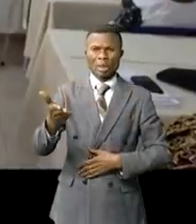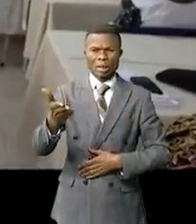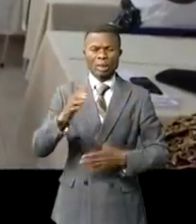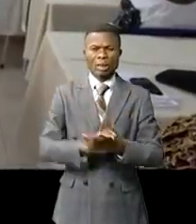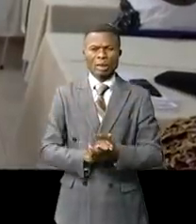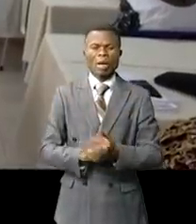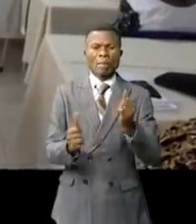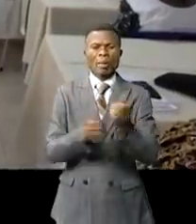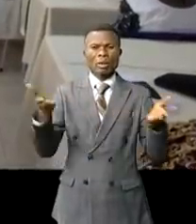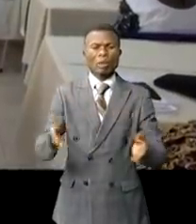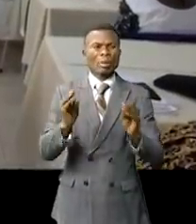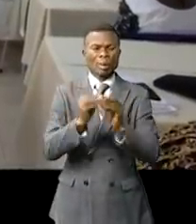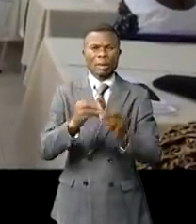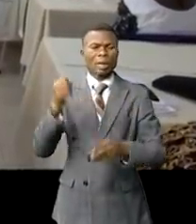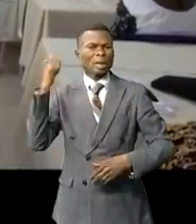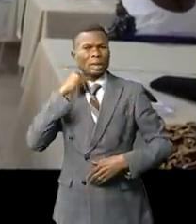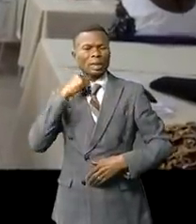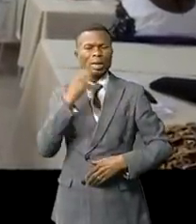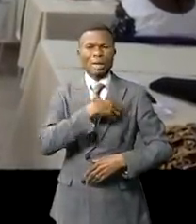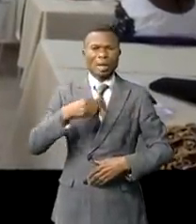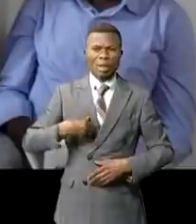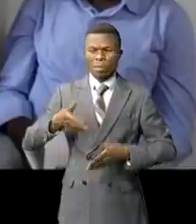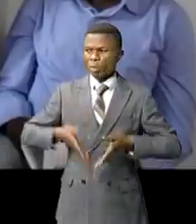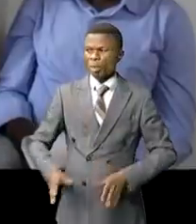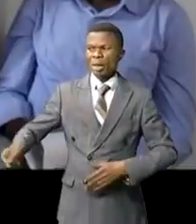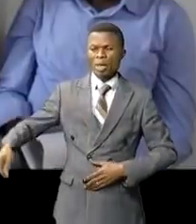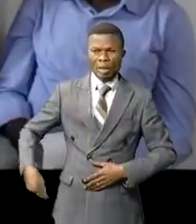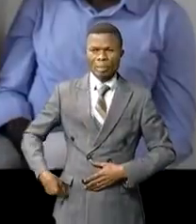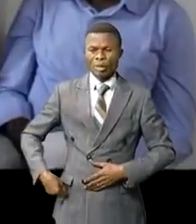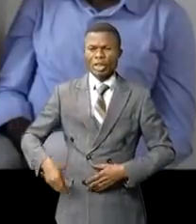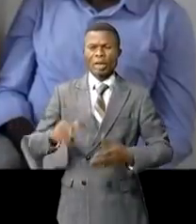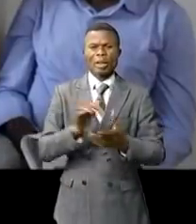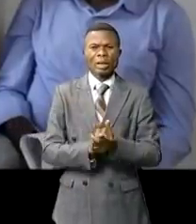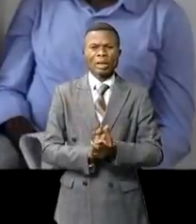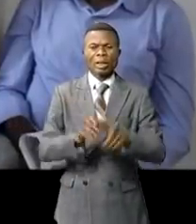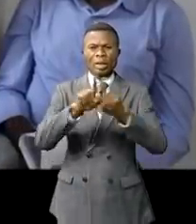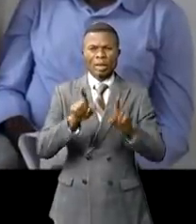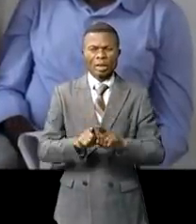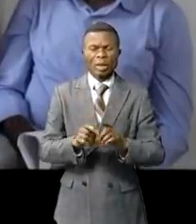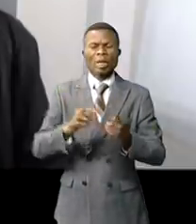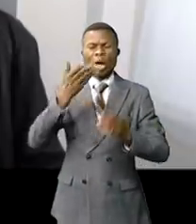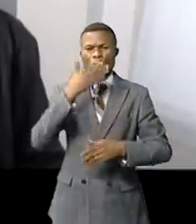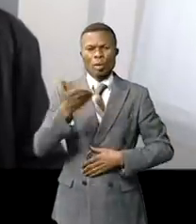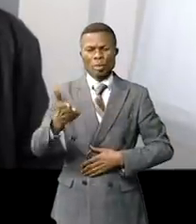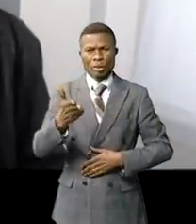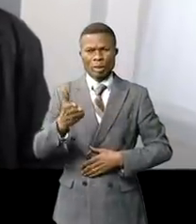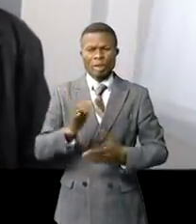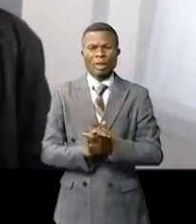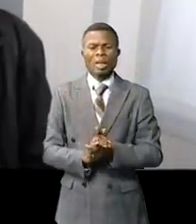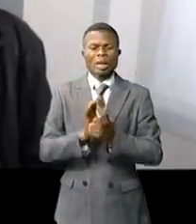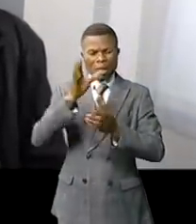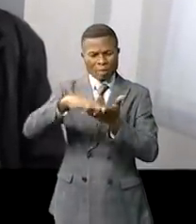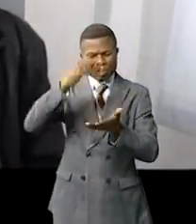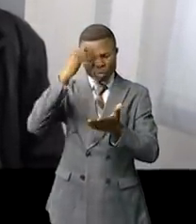Les participants, médecins, sages-femmes et infirmiers venus de plusieurs structures et corporations médicales ont appris la pratique